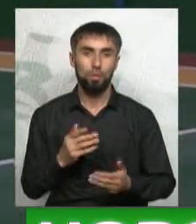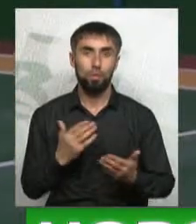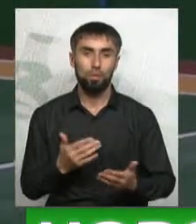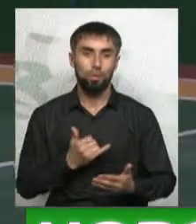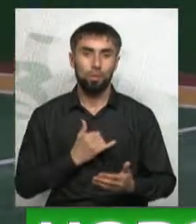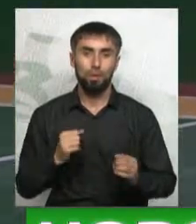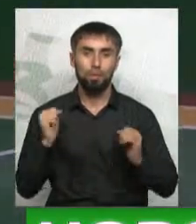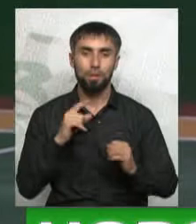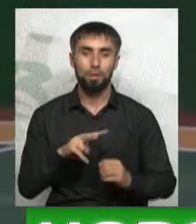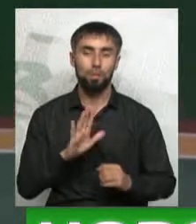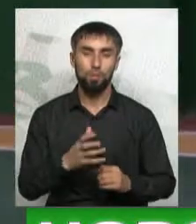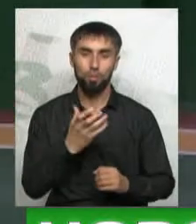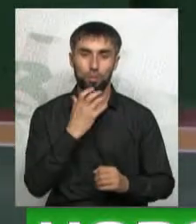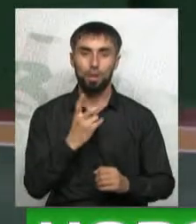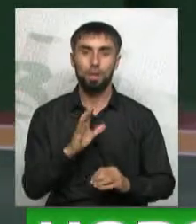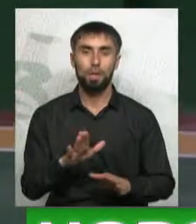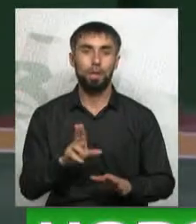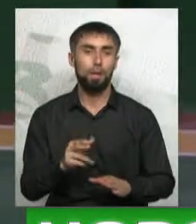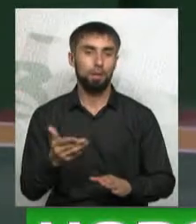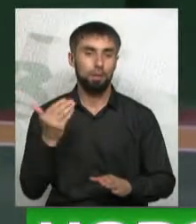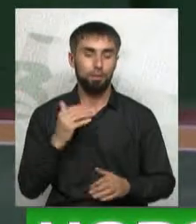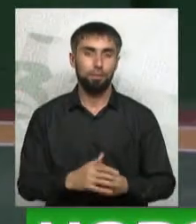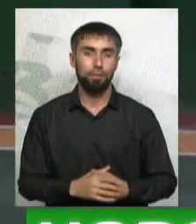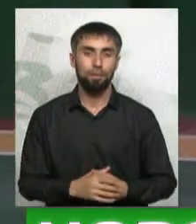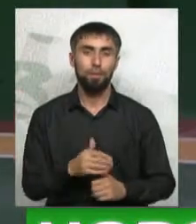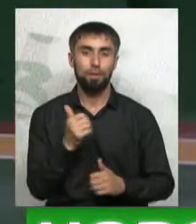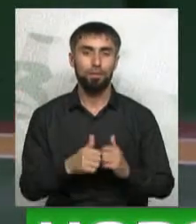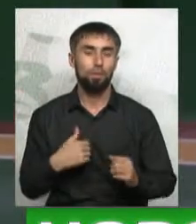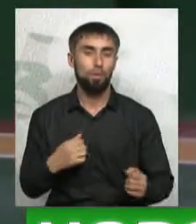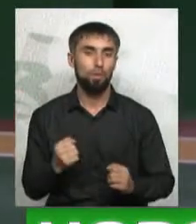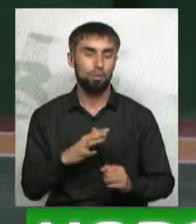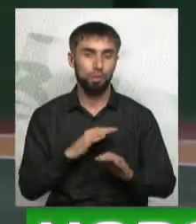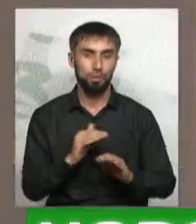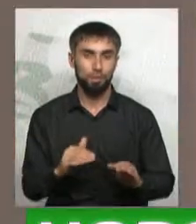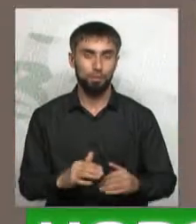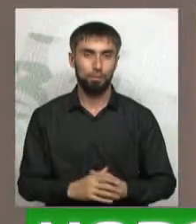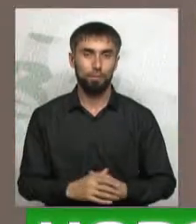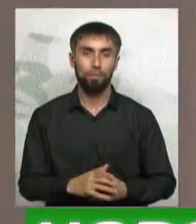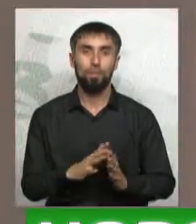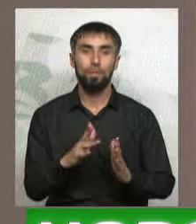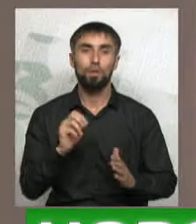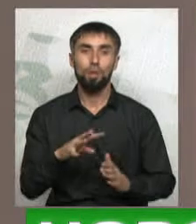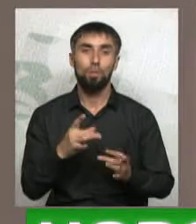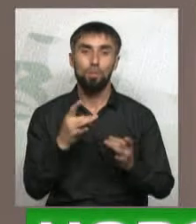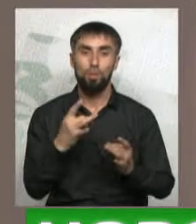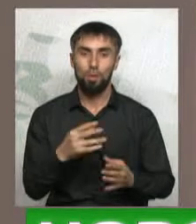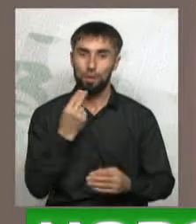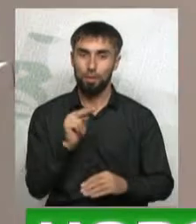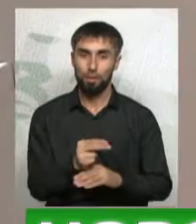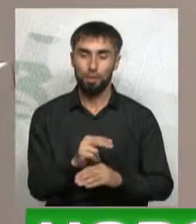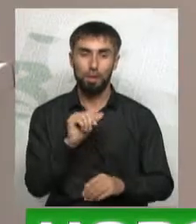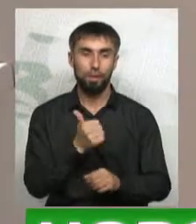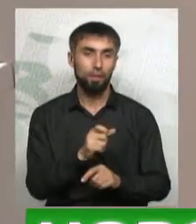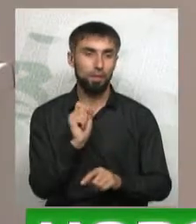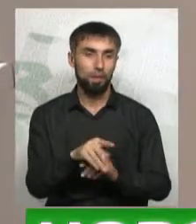в спортивном зале будет тепло. Не как раньше, мы всегда мерзли, детишки, холодно было. Больше, чем просто капремонт. Главная